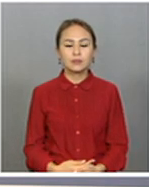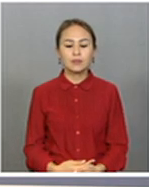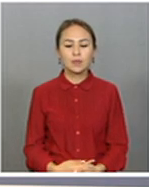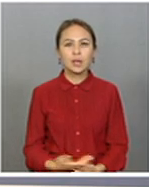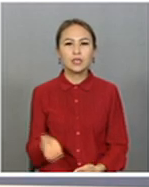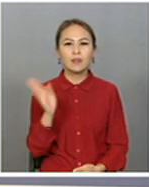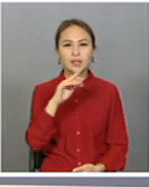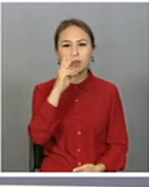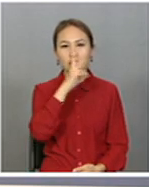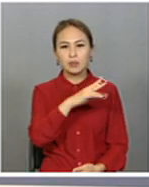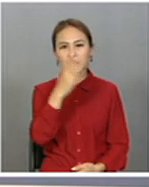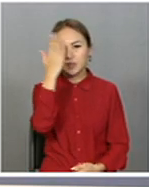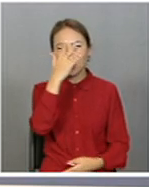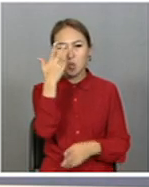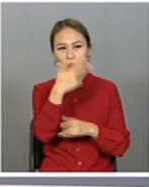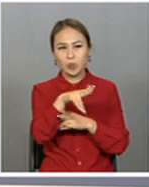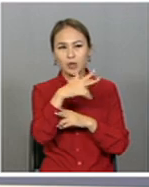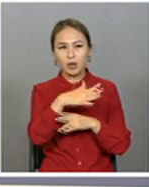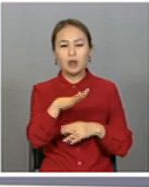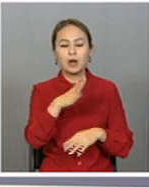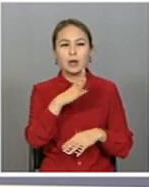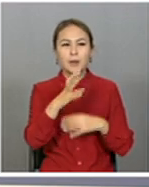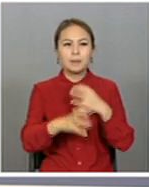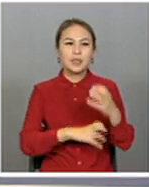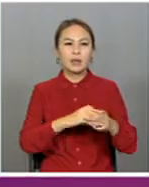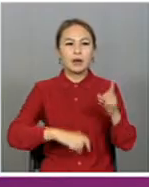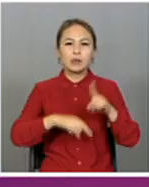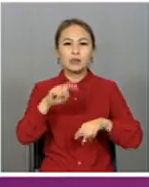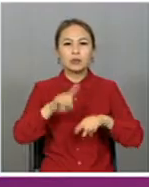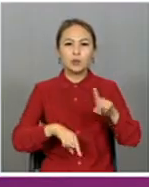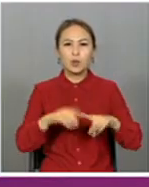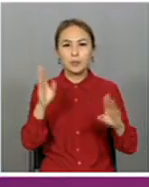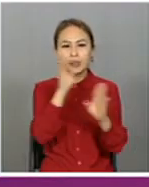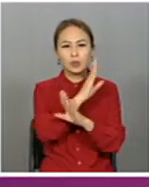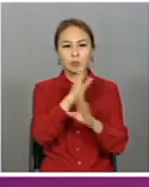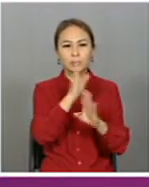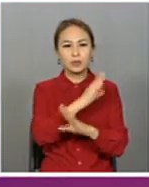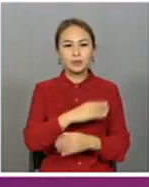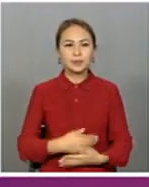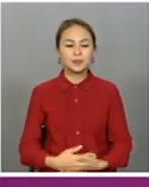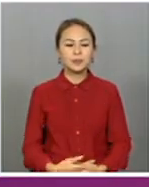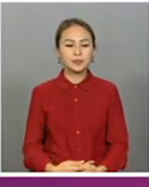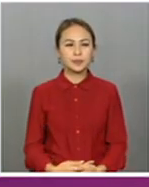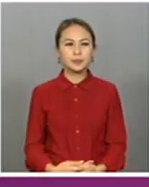Давайте посмотрим видеоролик «Мир родной природы».